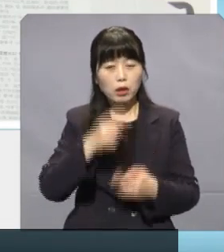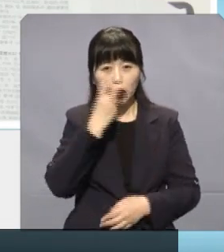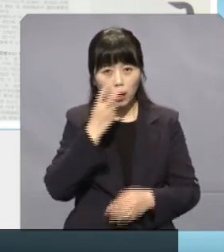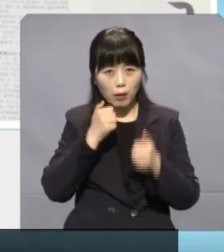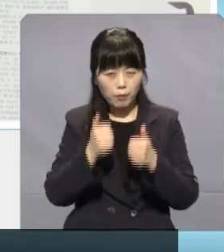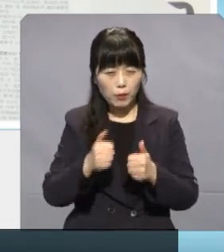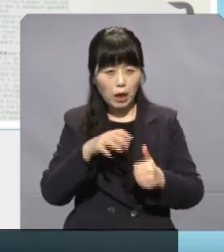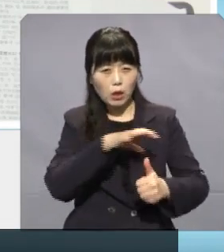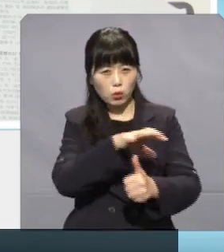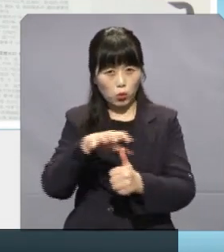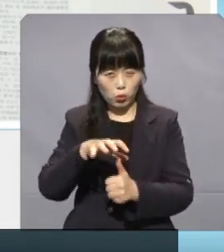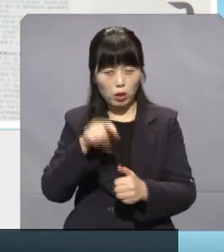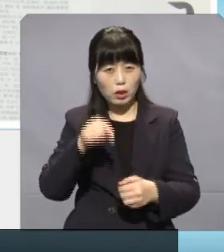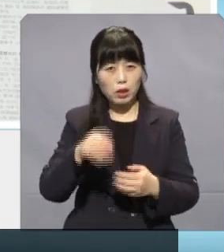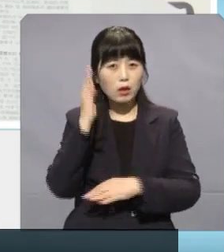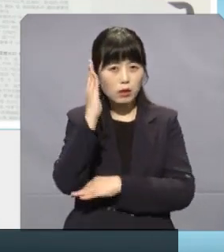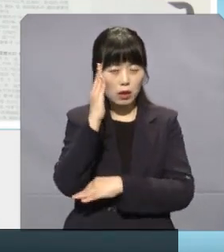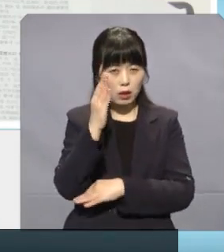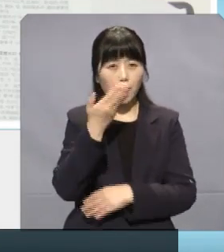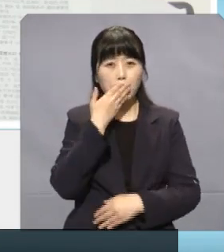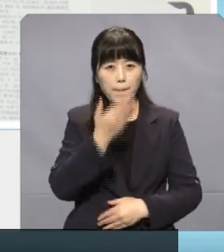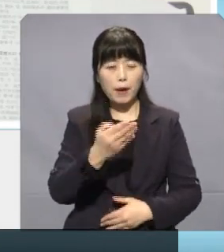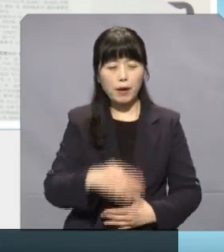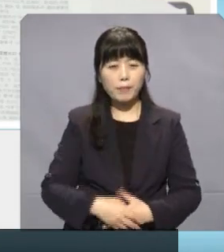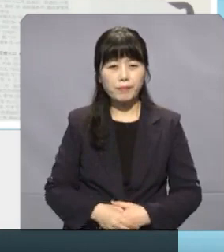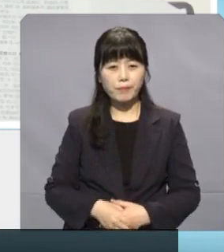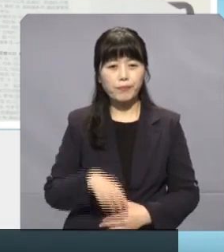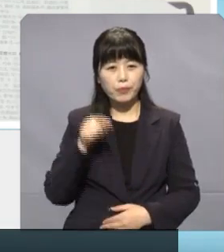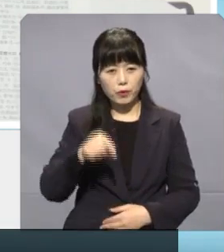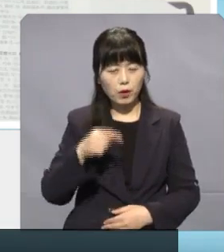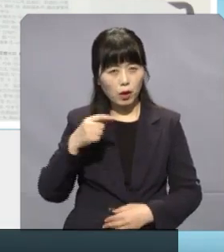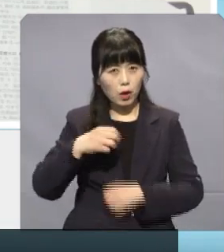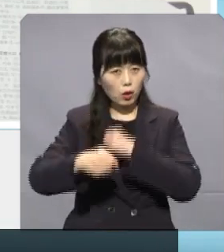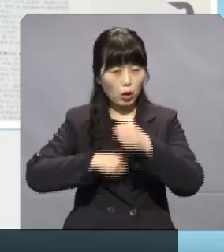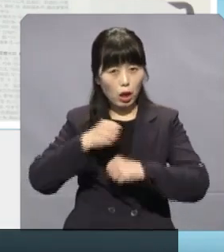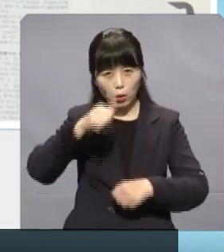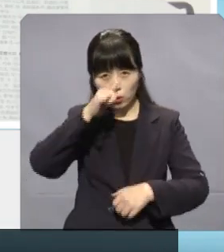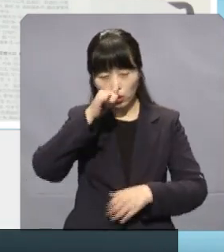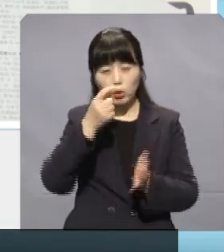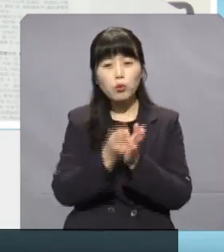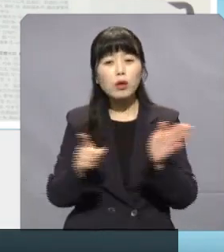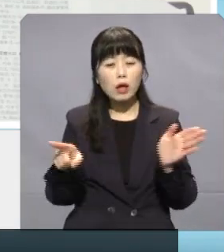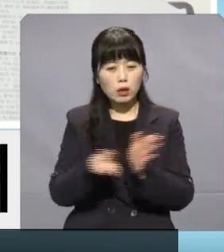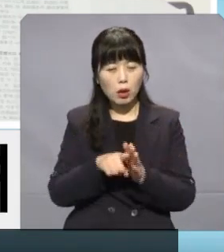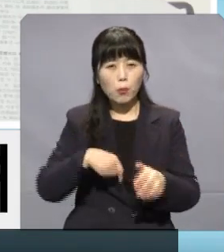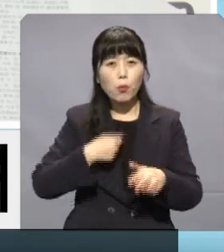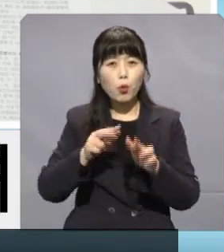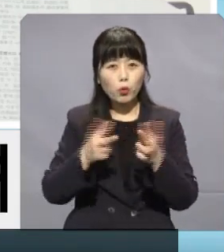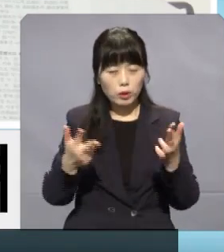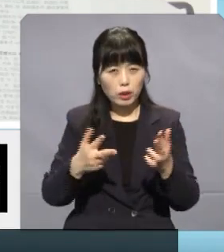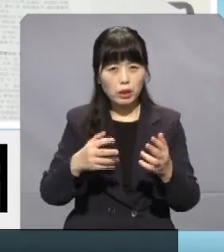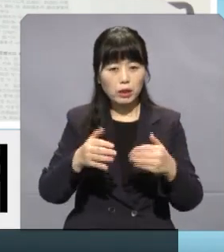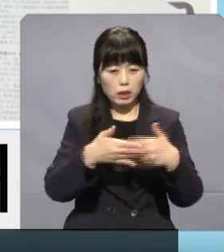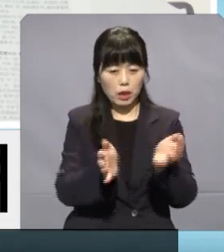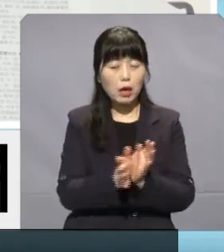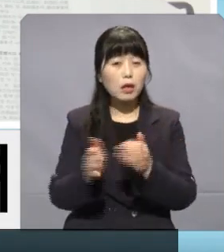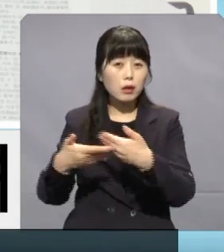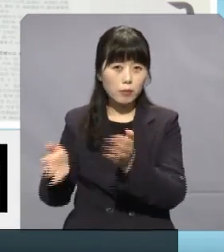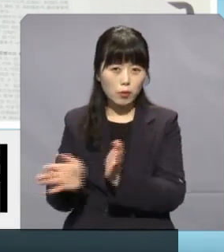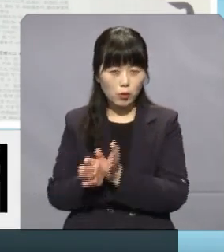감사 통제 이런 얘기들이 좀 나올 수밖에 없는 거고 여기서 자유로워지려면 역시나 본인들 스스로가 단체별로